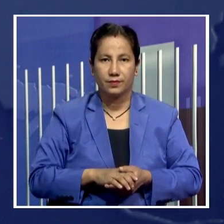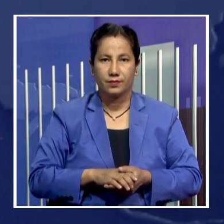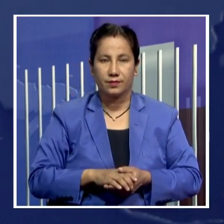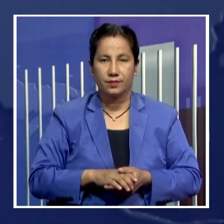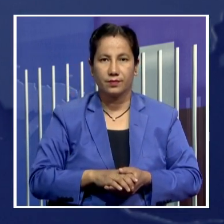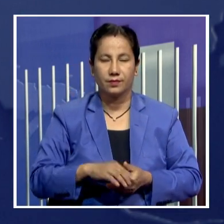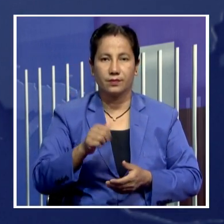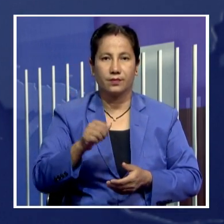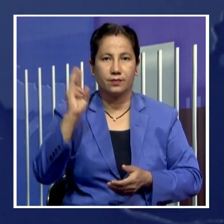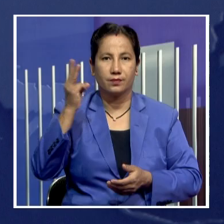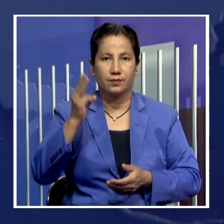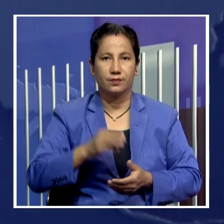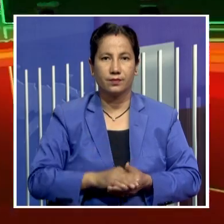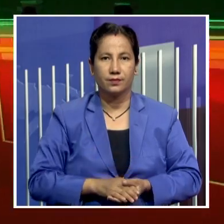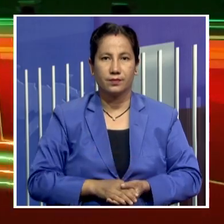अब मौसम।